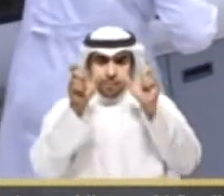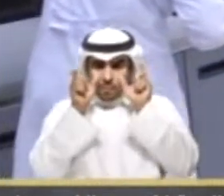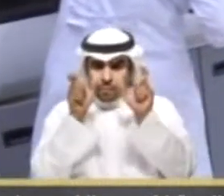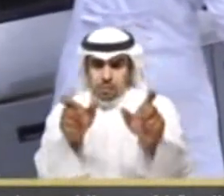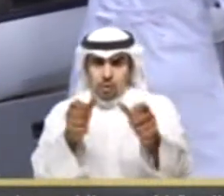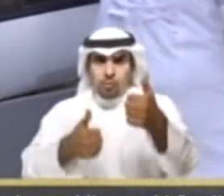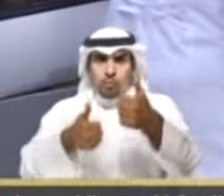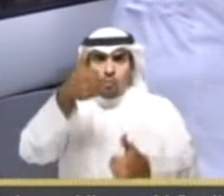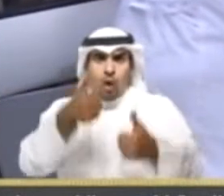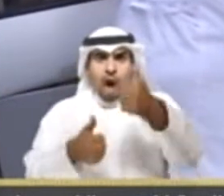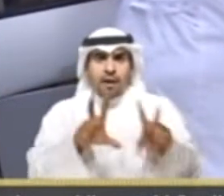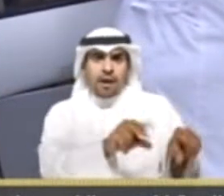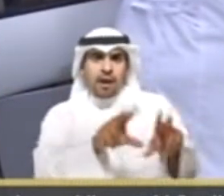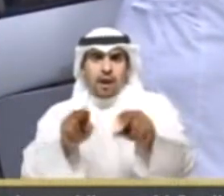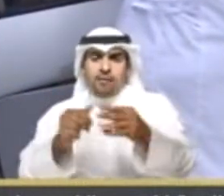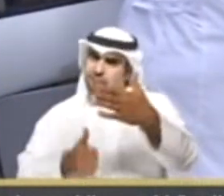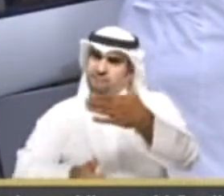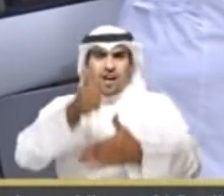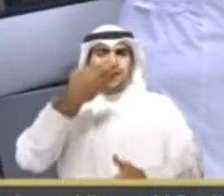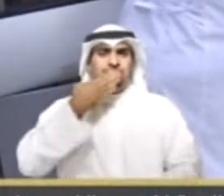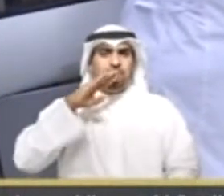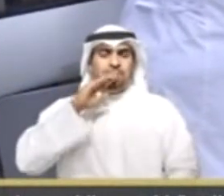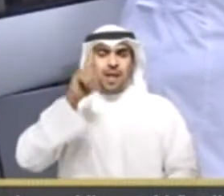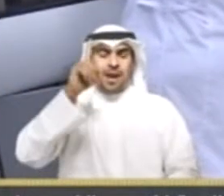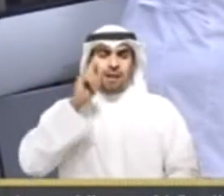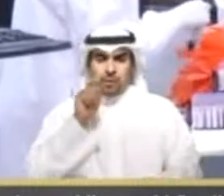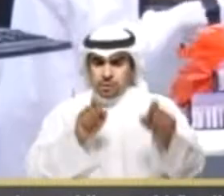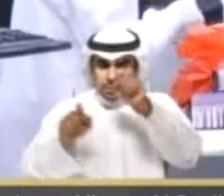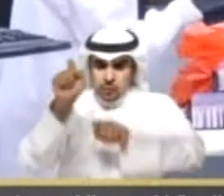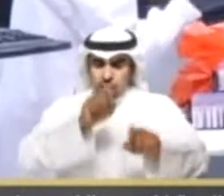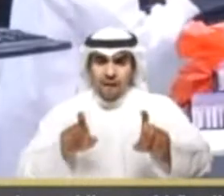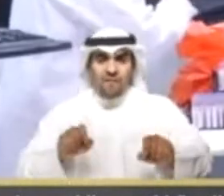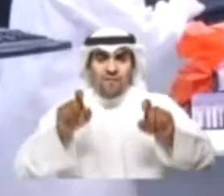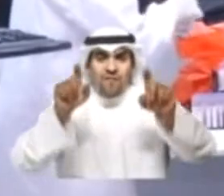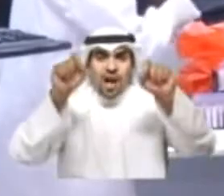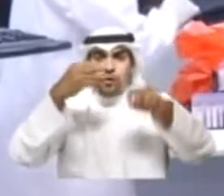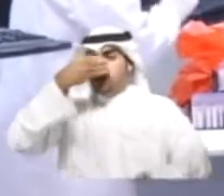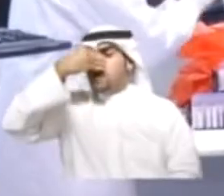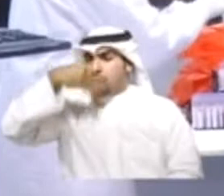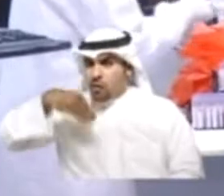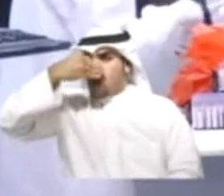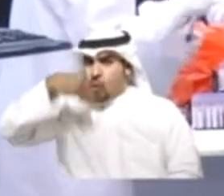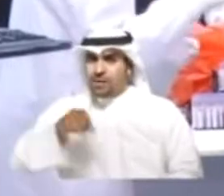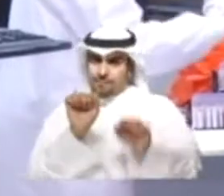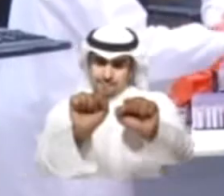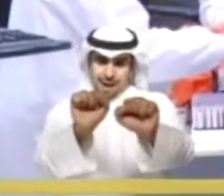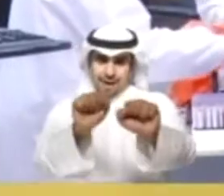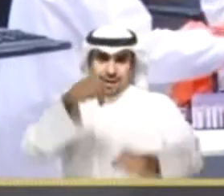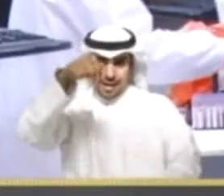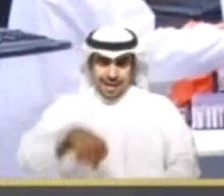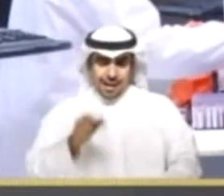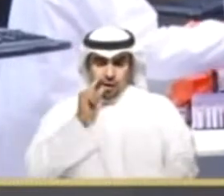المختبرات المرجعية لفحص فيروس الإنفلونزا. تم إرسال هذه العينات إلينا هذا العام وقمنا